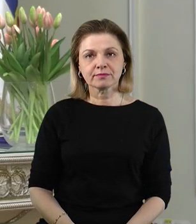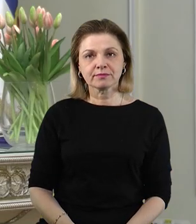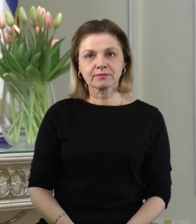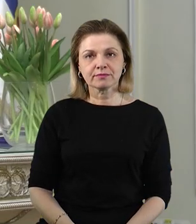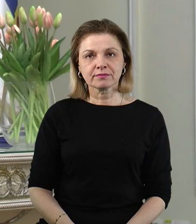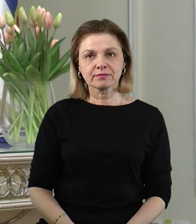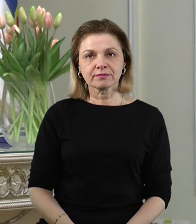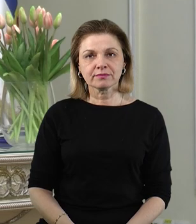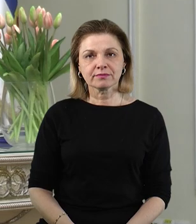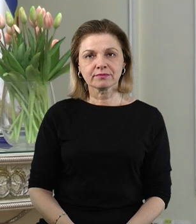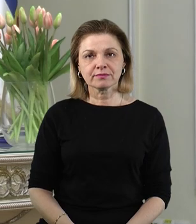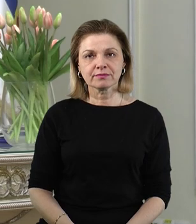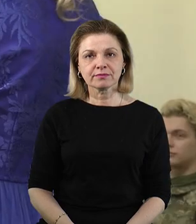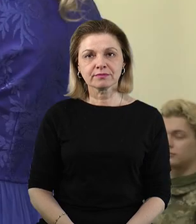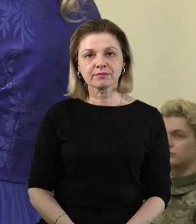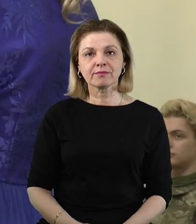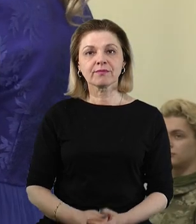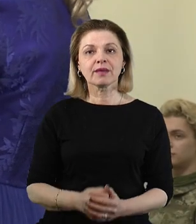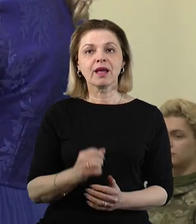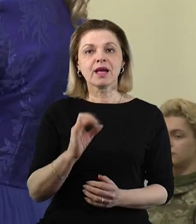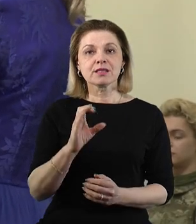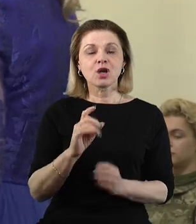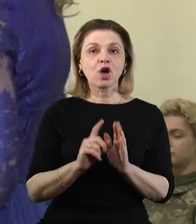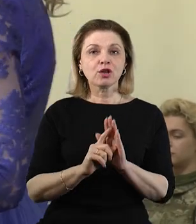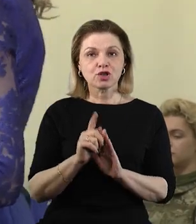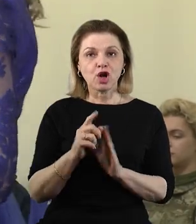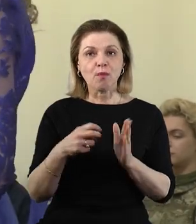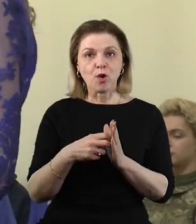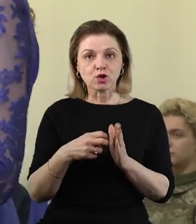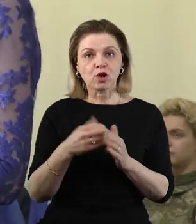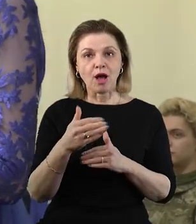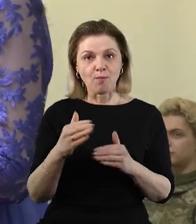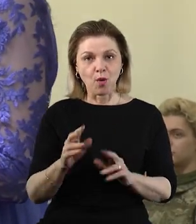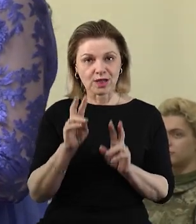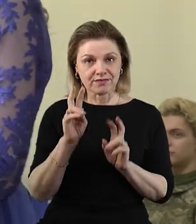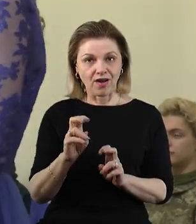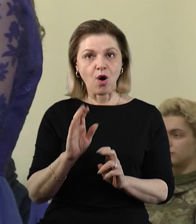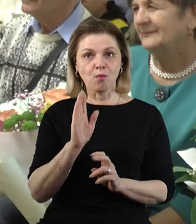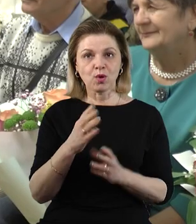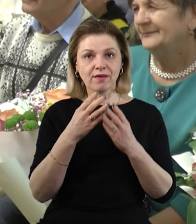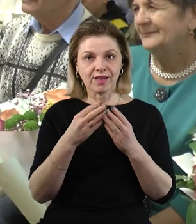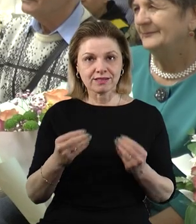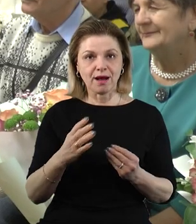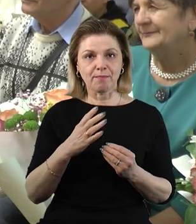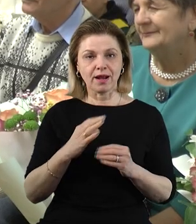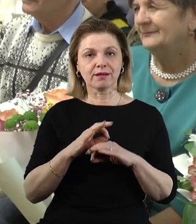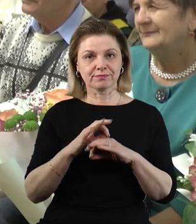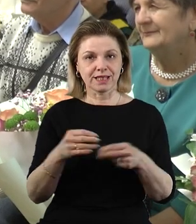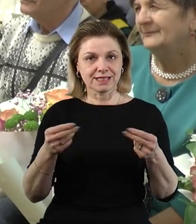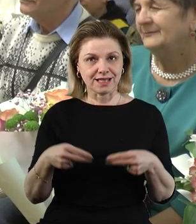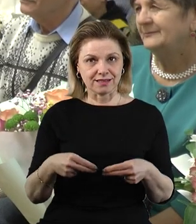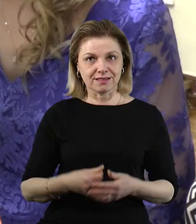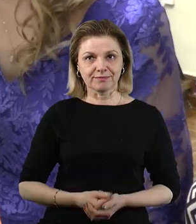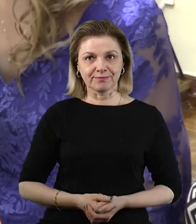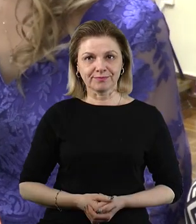миколаївщина тож зустрічайте спецпогашення нового поштового набору і буде весна відбулося у палаці урочистих